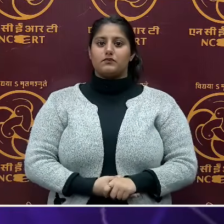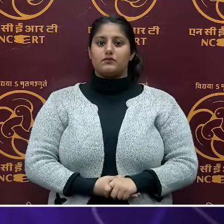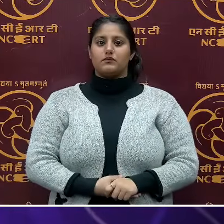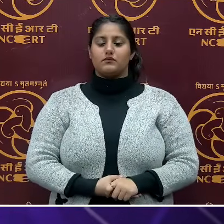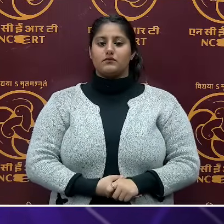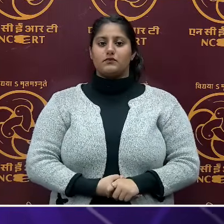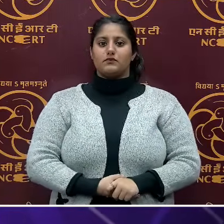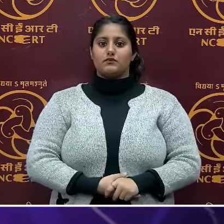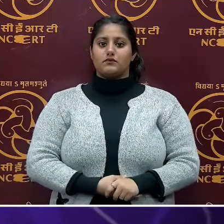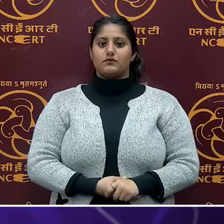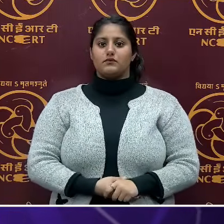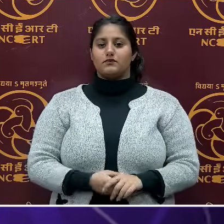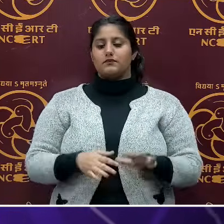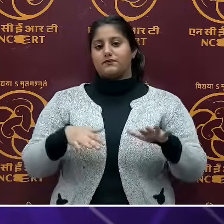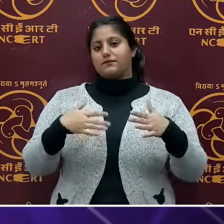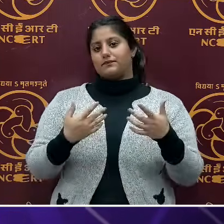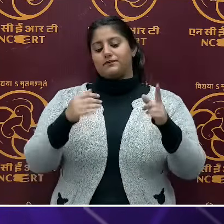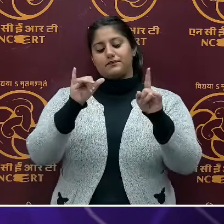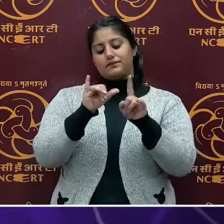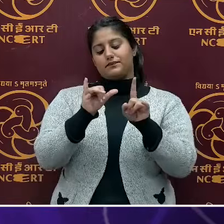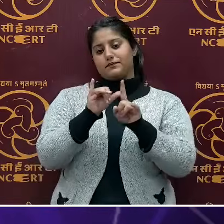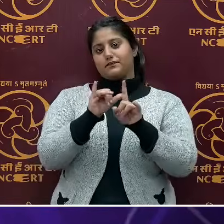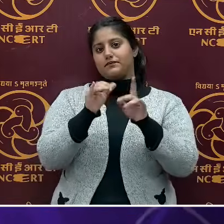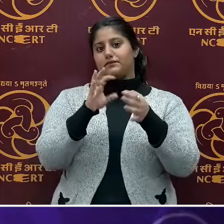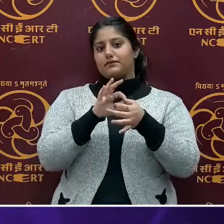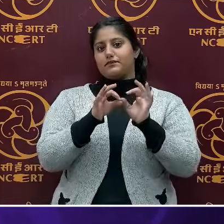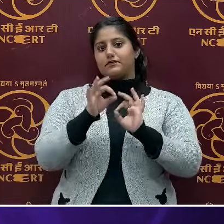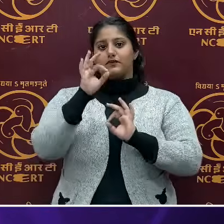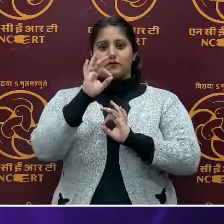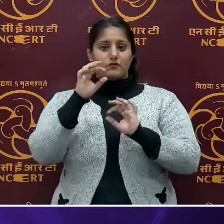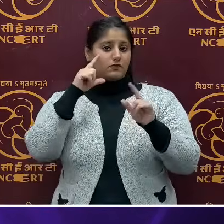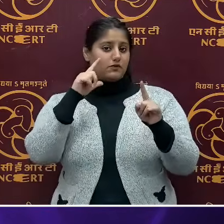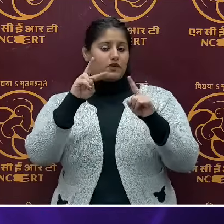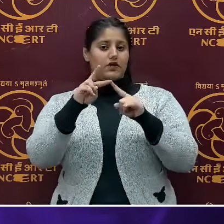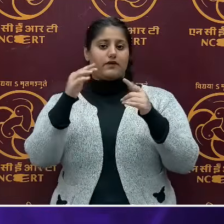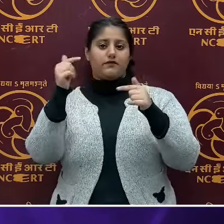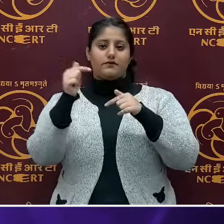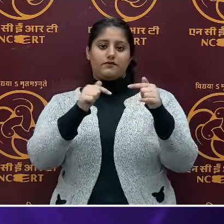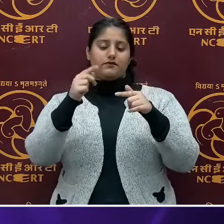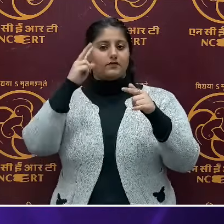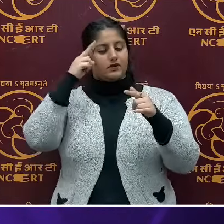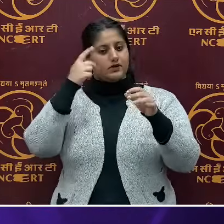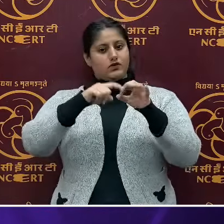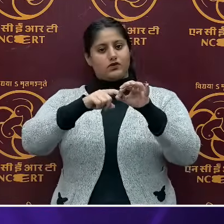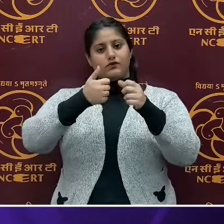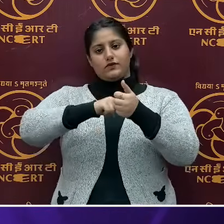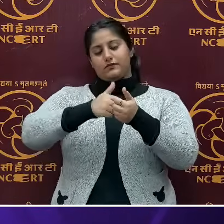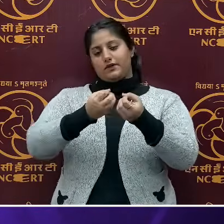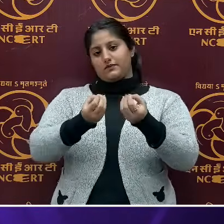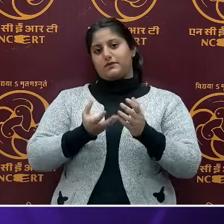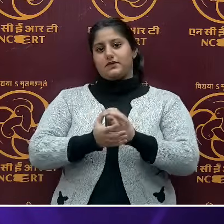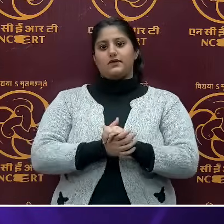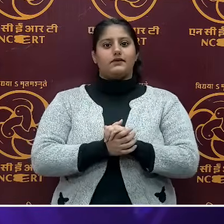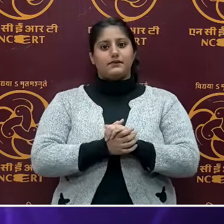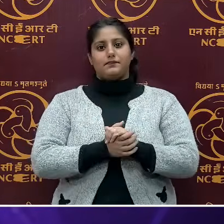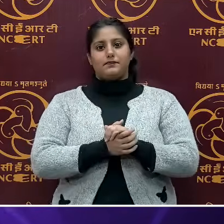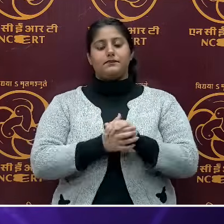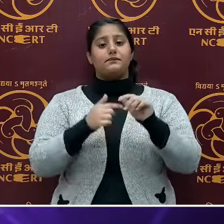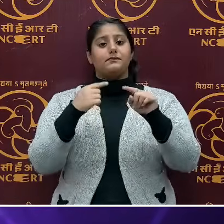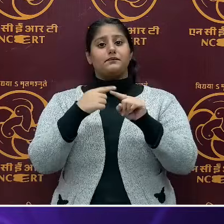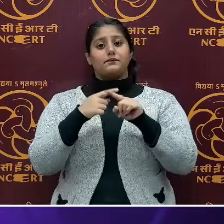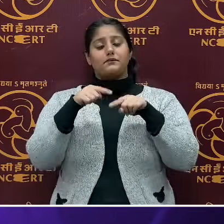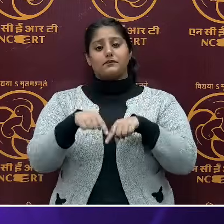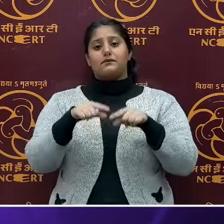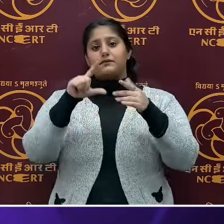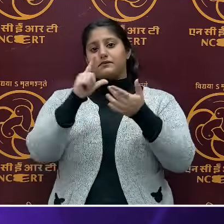dth.class8@cit.nic.in. And on our YouTube handle NCERT Official, you can send us your questions, suggestions and feedback. और इस